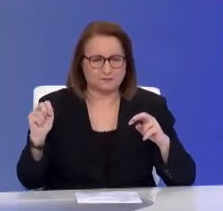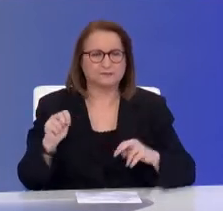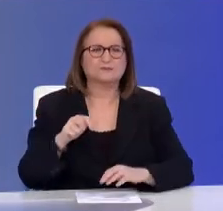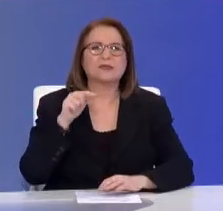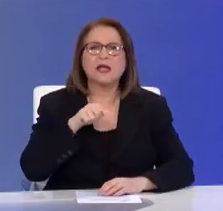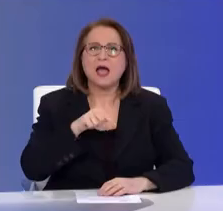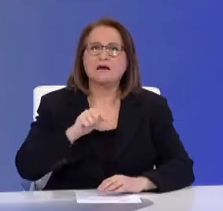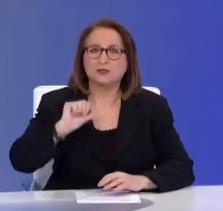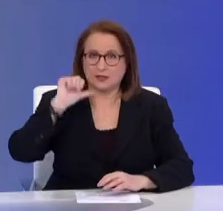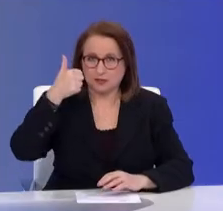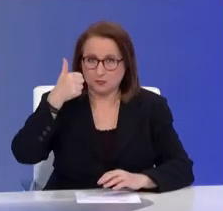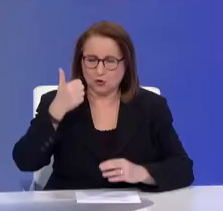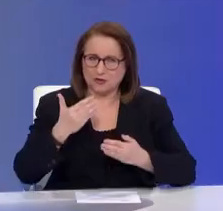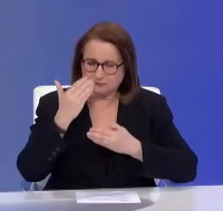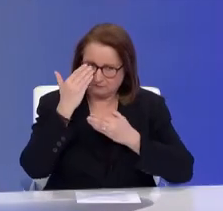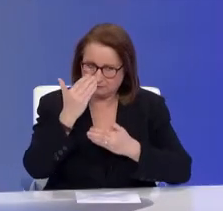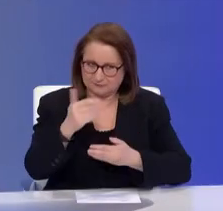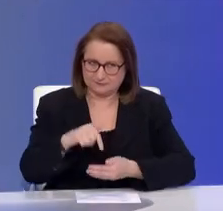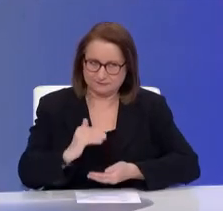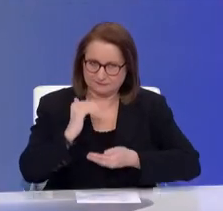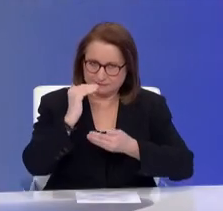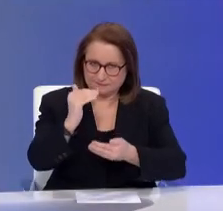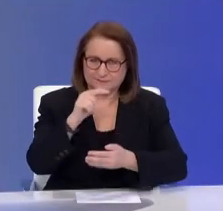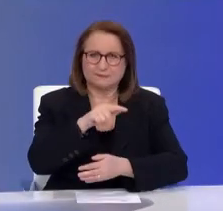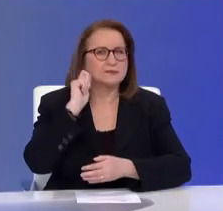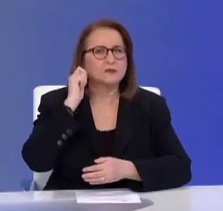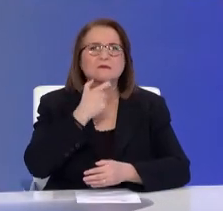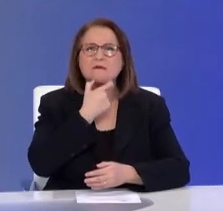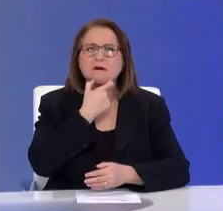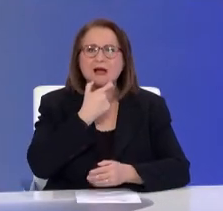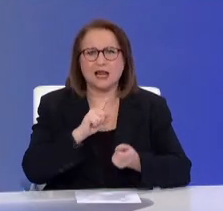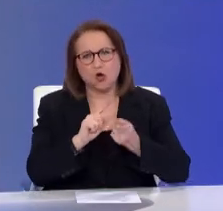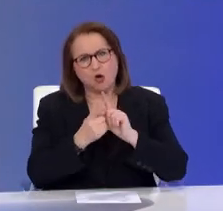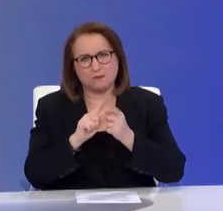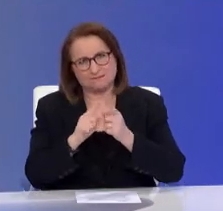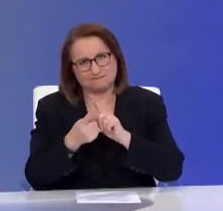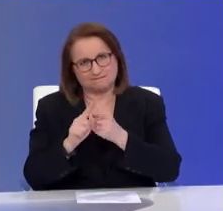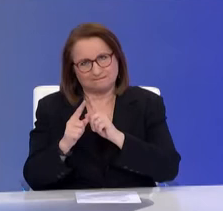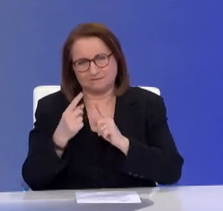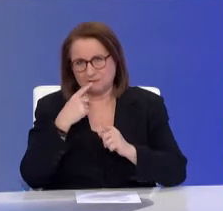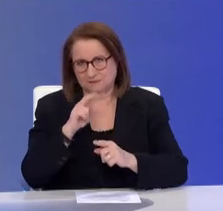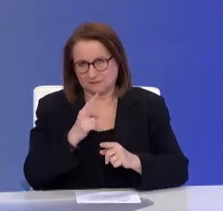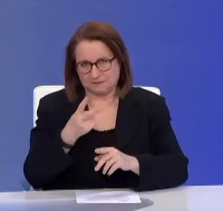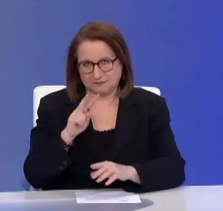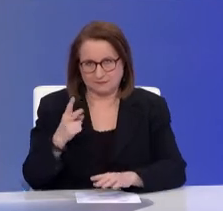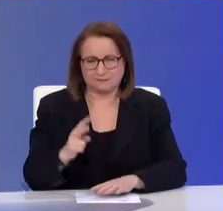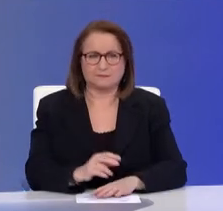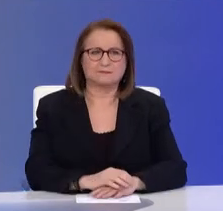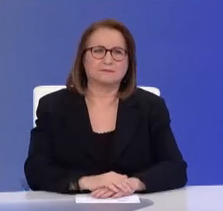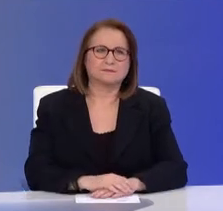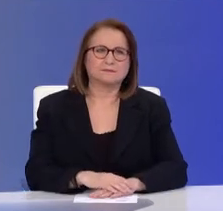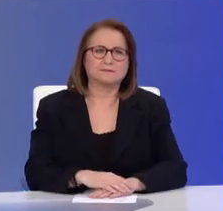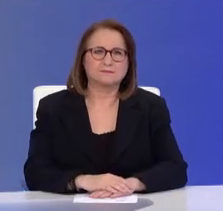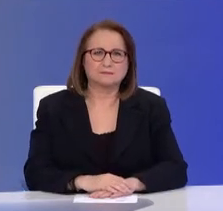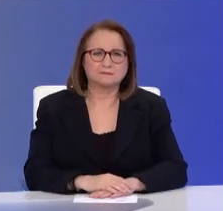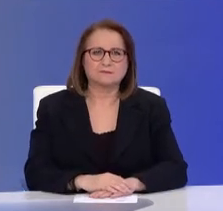of Athens απονομή to bestow the Lord Byron Διεθνούς International Βραβείου Prize for the Lord year Byron 2021